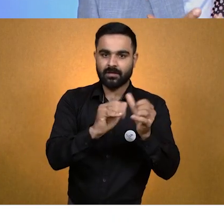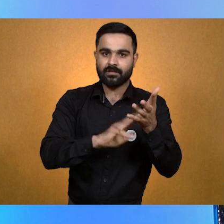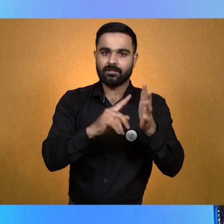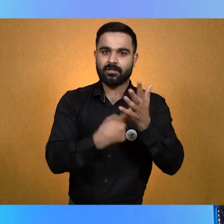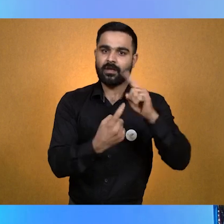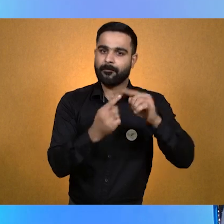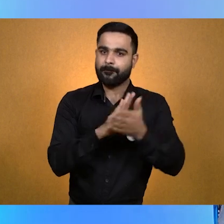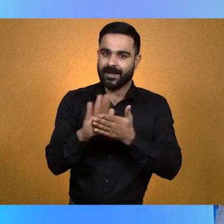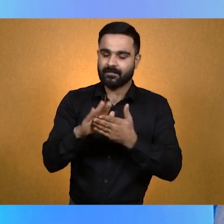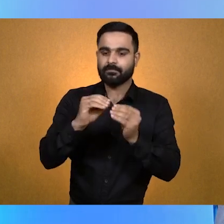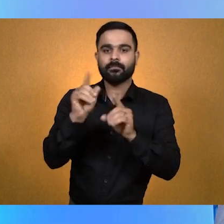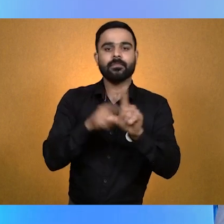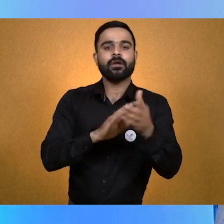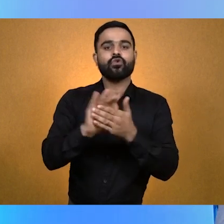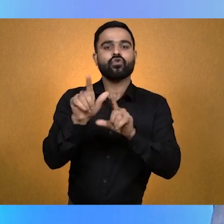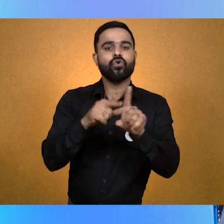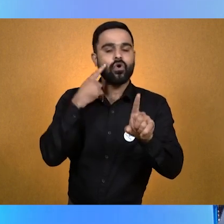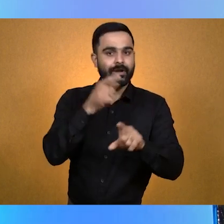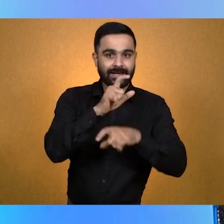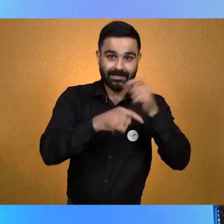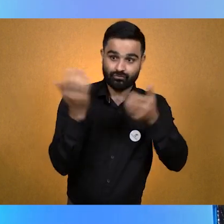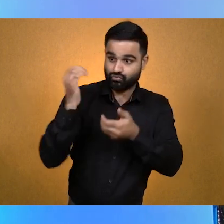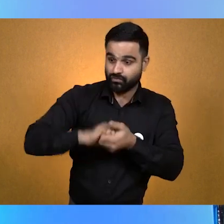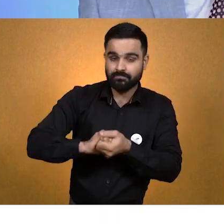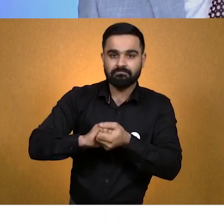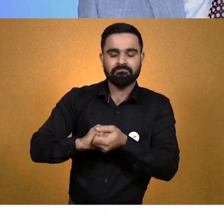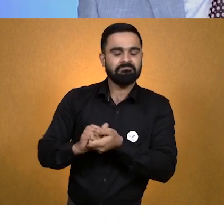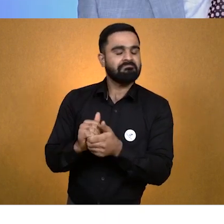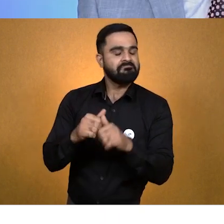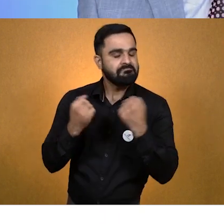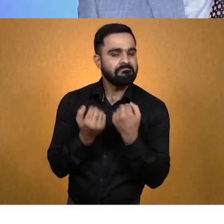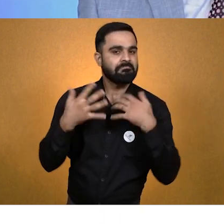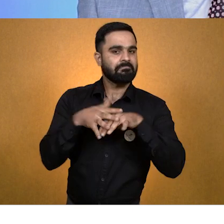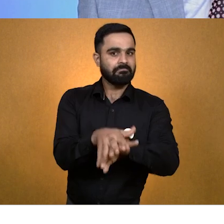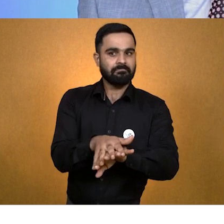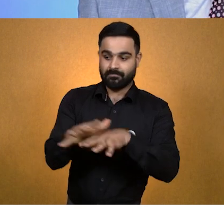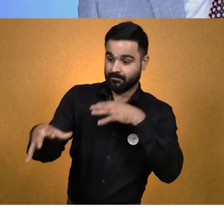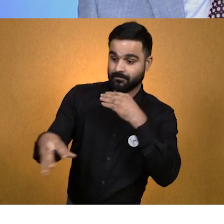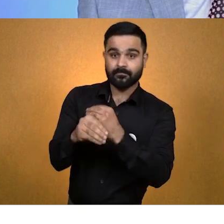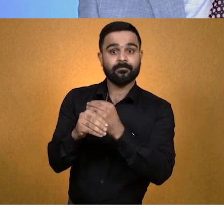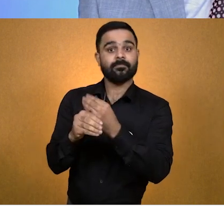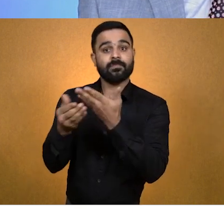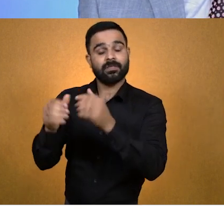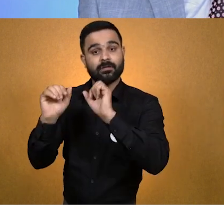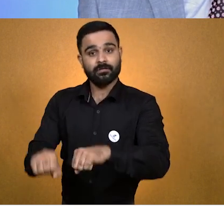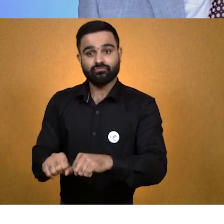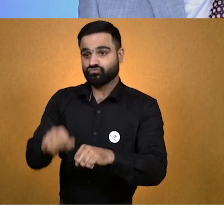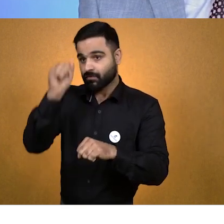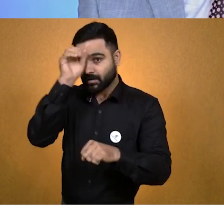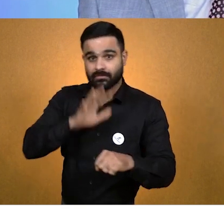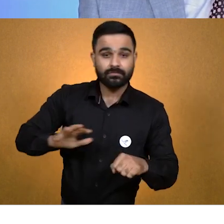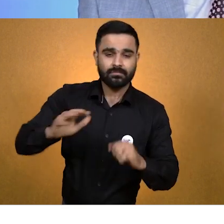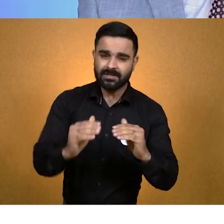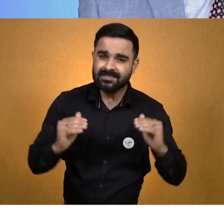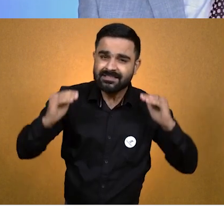इम्पोर्टेंट सपोर्ट दैट दे प्रोवाइड एथलीट्स विद डिसेबिलिटीज. दैट्स पार्ट ऑफ दैट डीएनए. आई'd लाइक टू ऐड that they've also have the country's